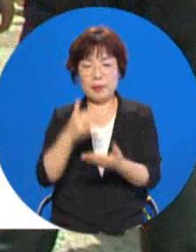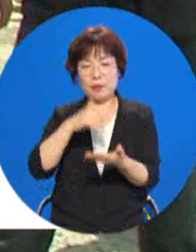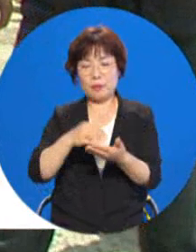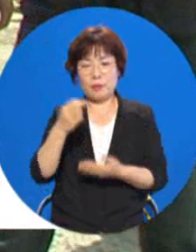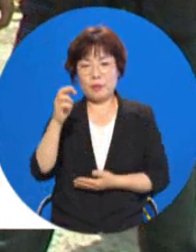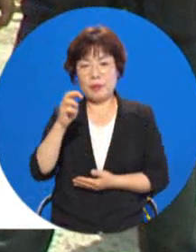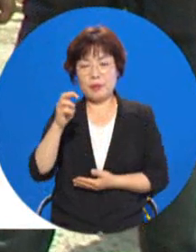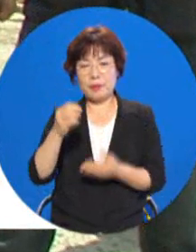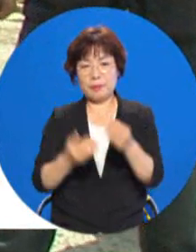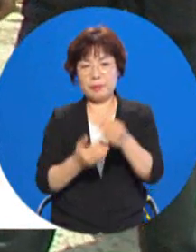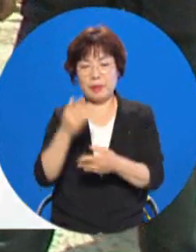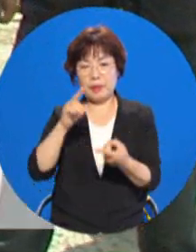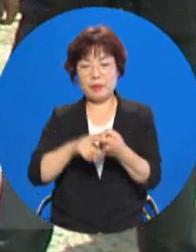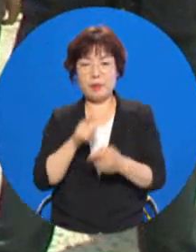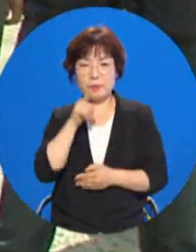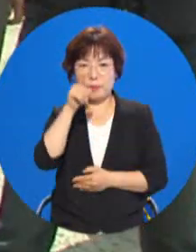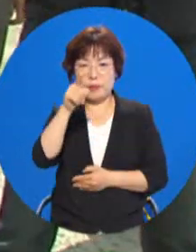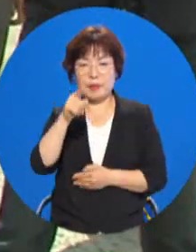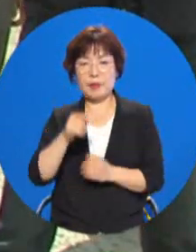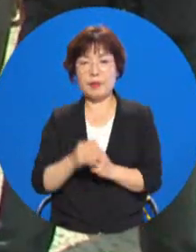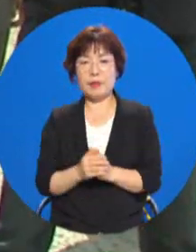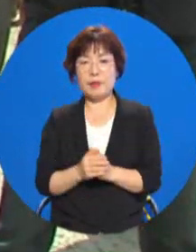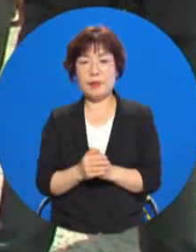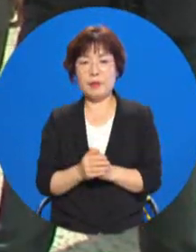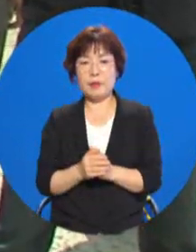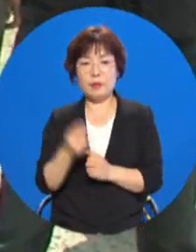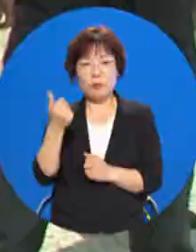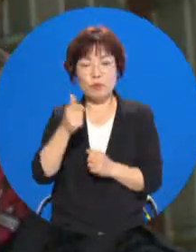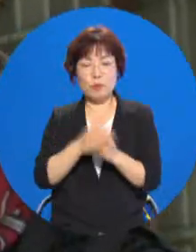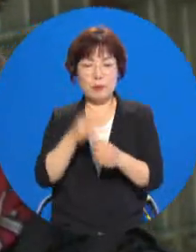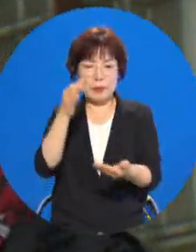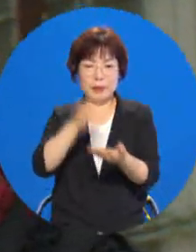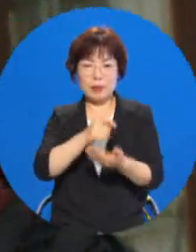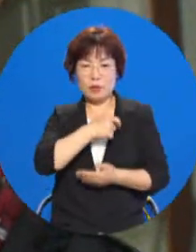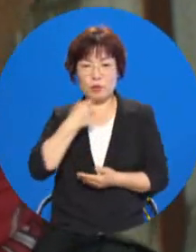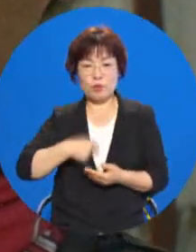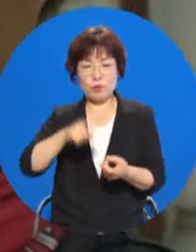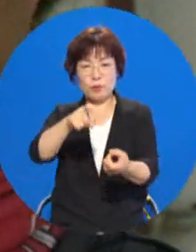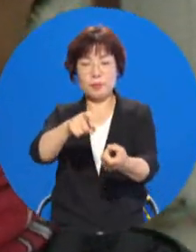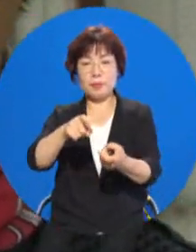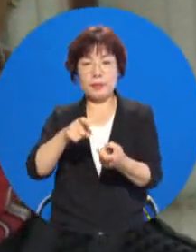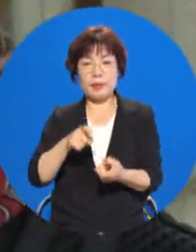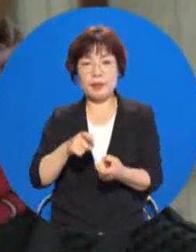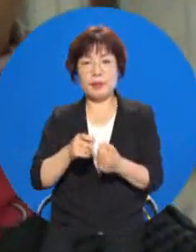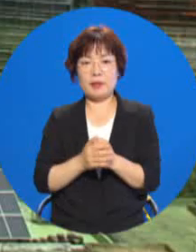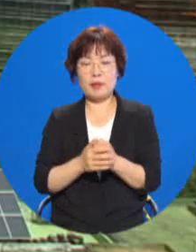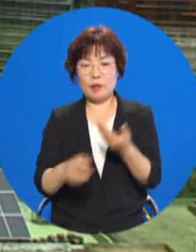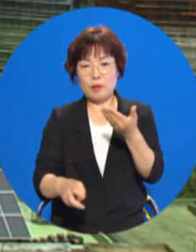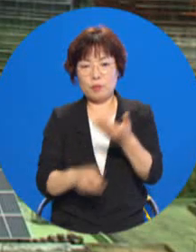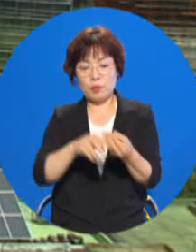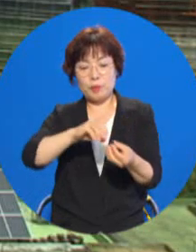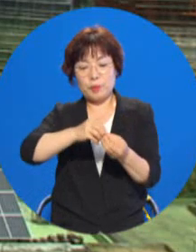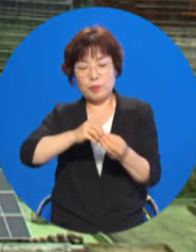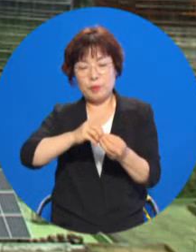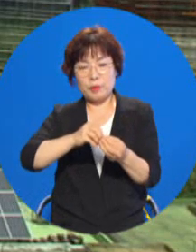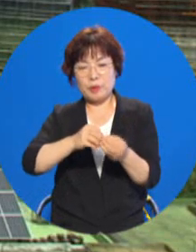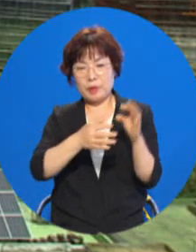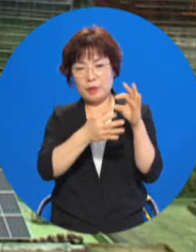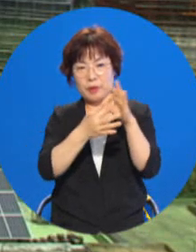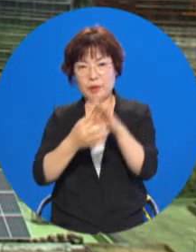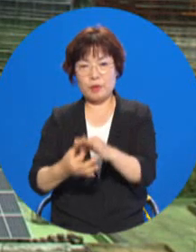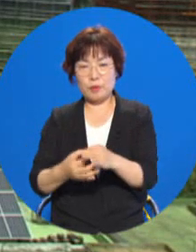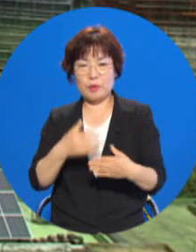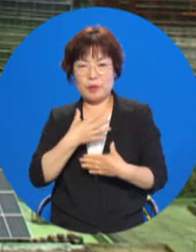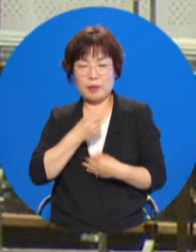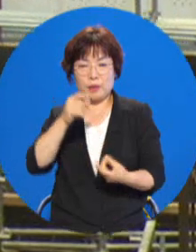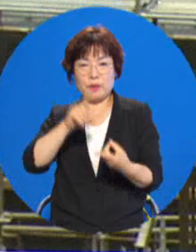사고가 발생했다고 주장하고 있습니다. 또 값싼 중국산이 대거 도입되면서 불법 개조가 성행하고 있지만